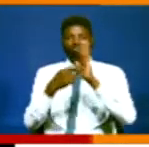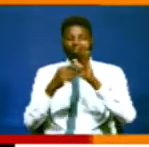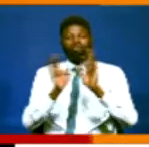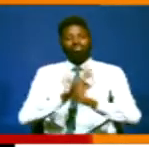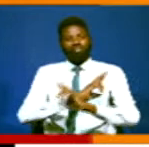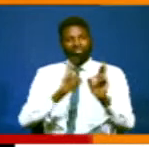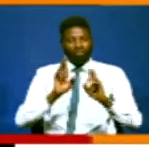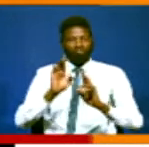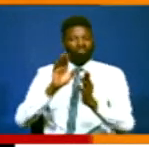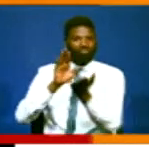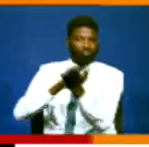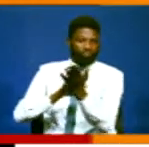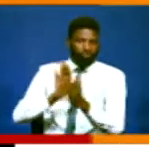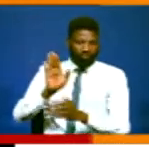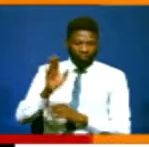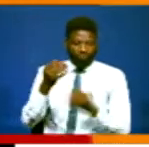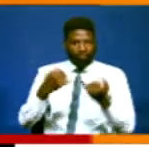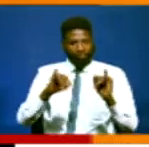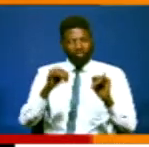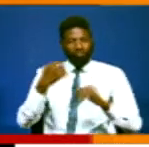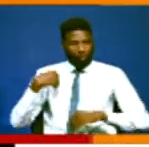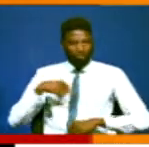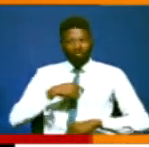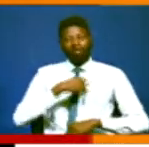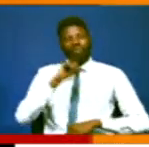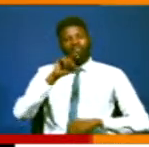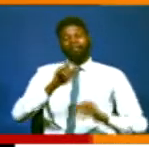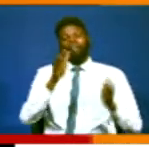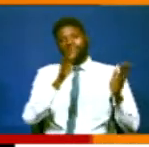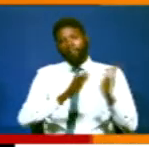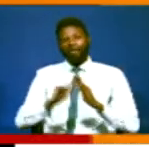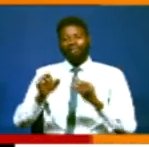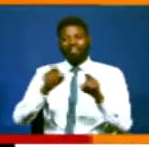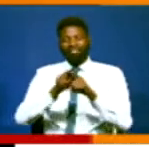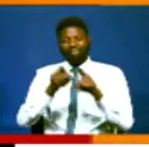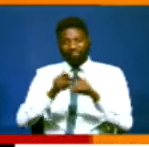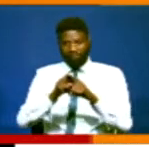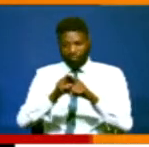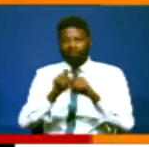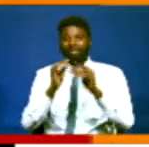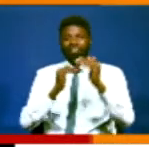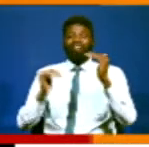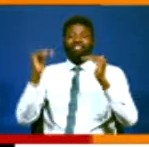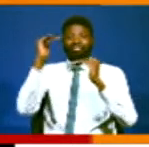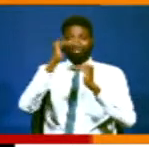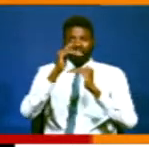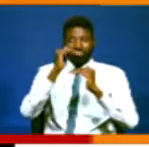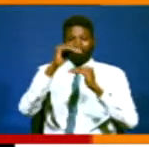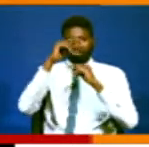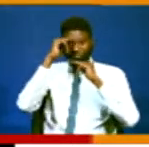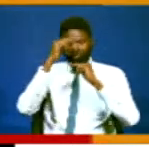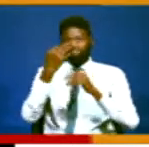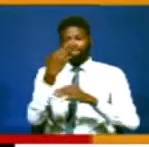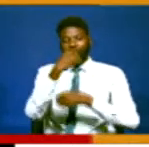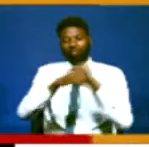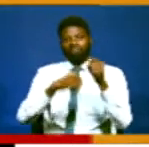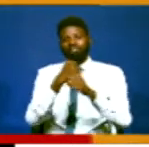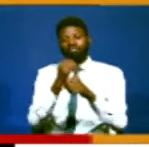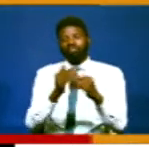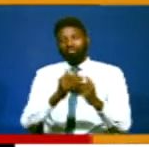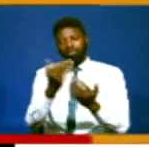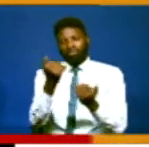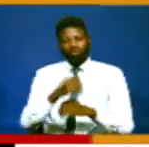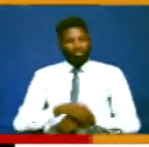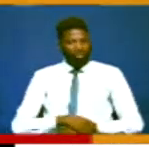pia tujitayarishe vizuri kwa ajili ya senior secondary, kwa sababu ni miaka mitatu ijayo. Naam. Shukran sana.